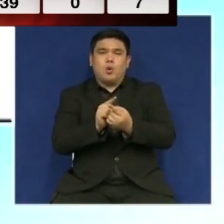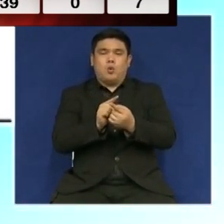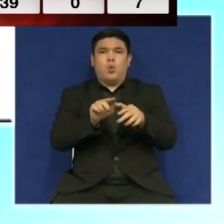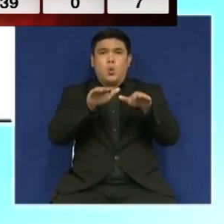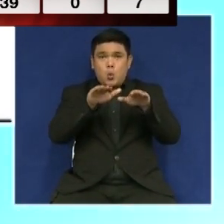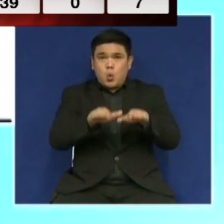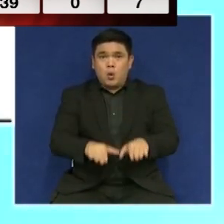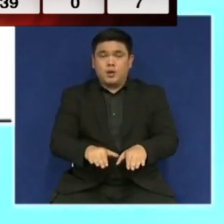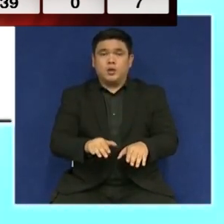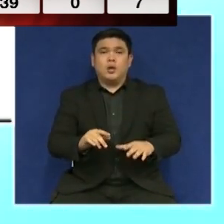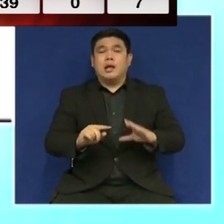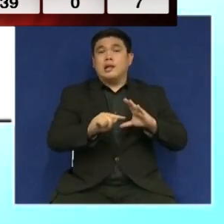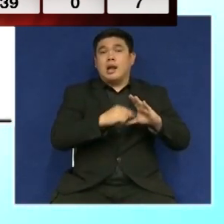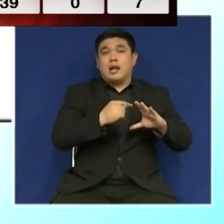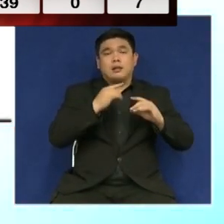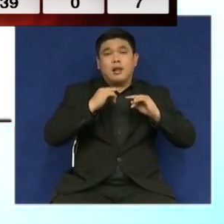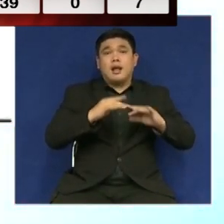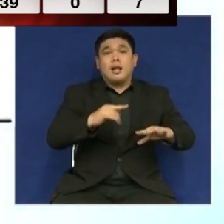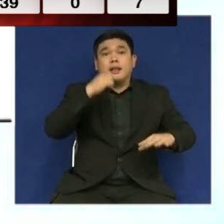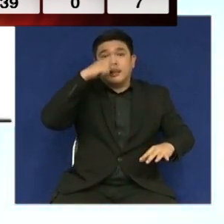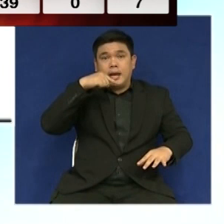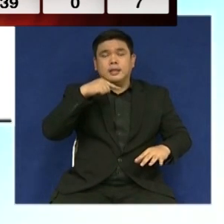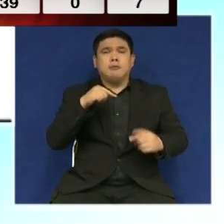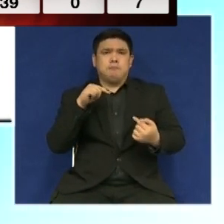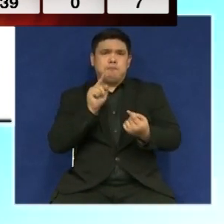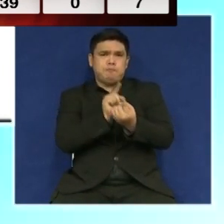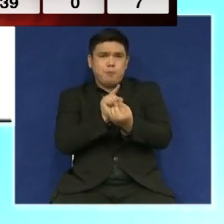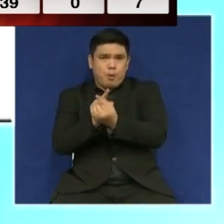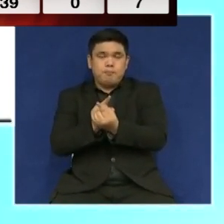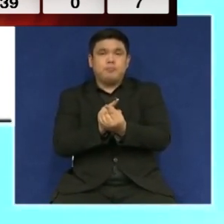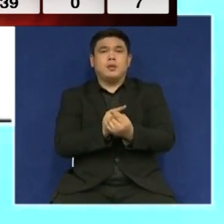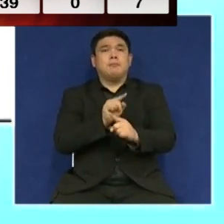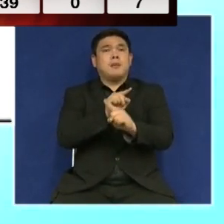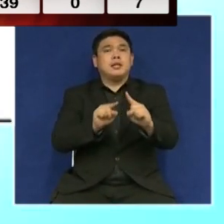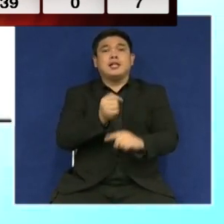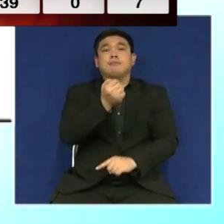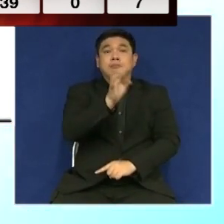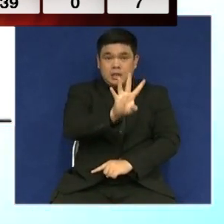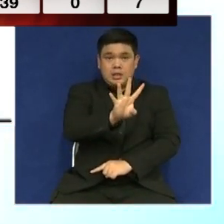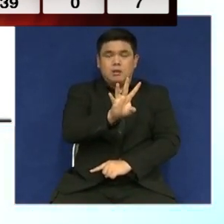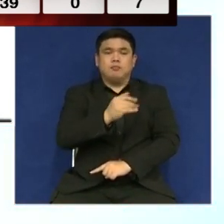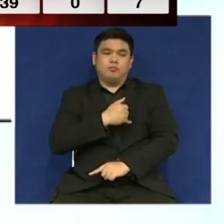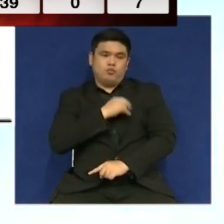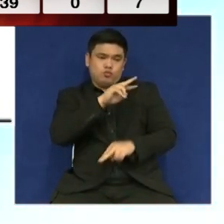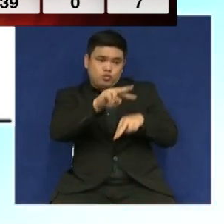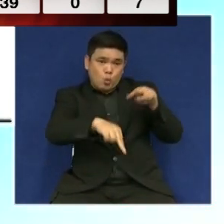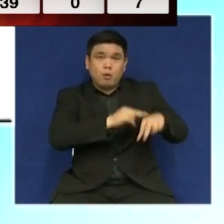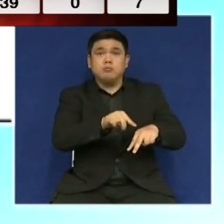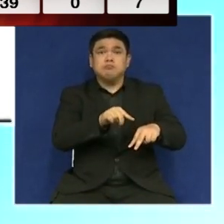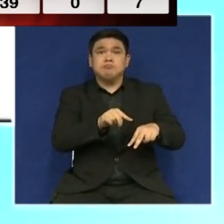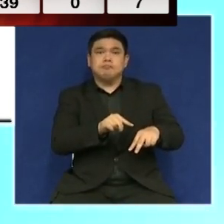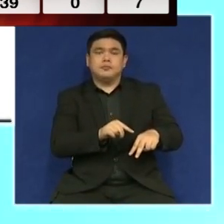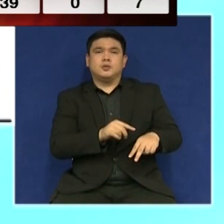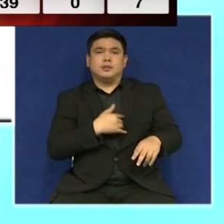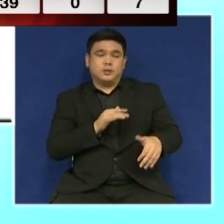ครับบริเวณตลาดทะเลไทยก็พบว่ามีอัตราการติดเชื้อประมาณ 14% โดยมีการตรวจ